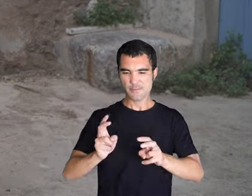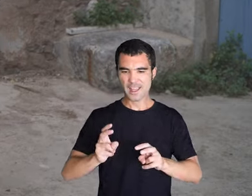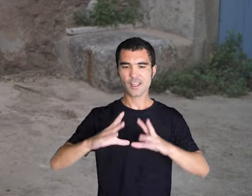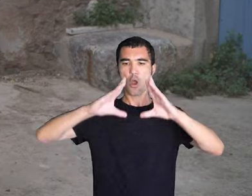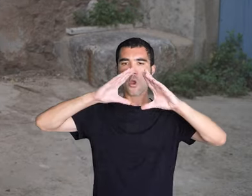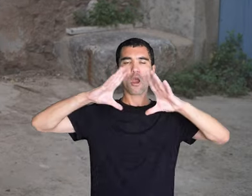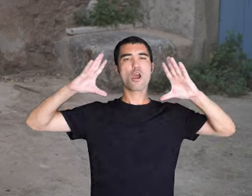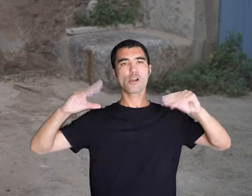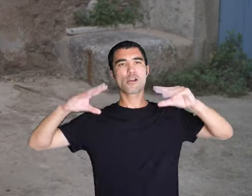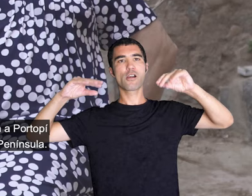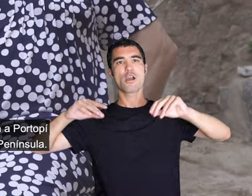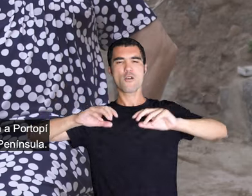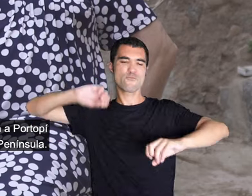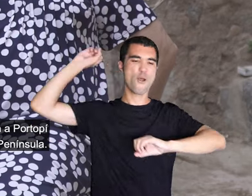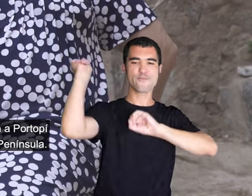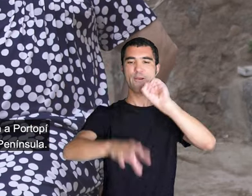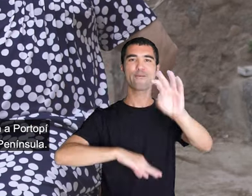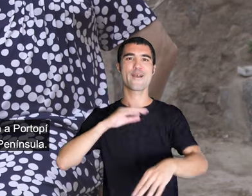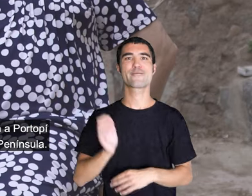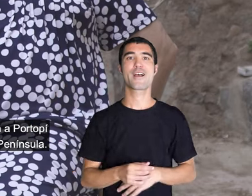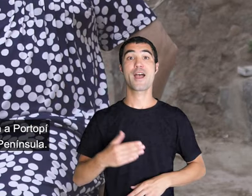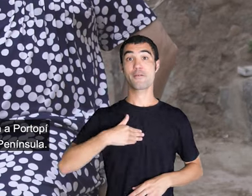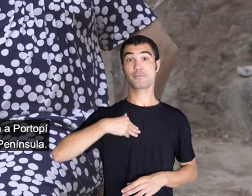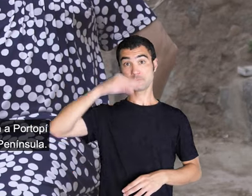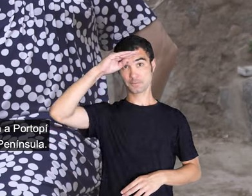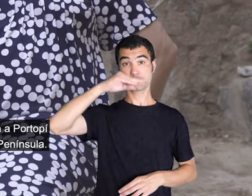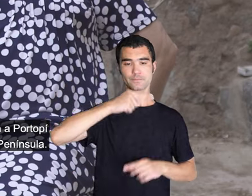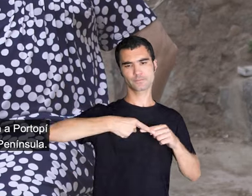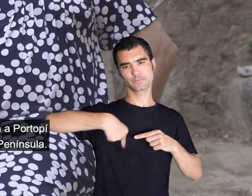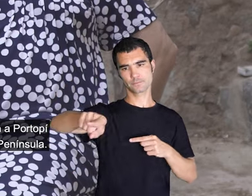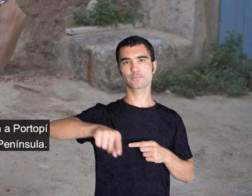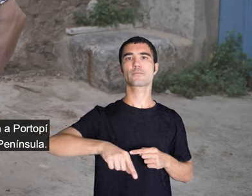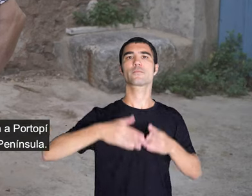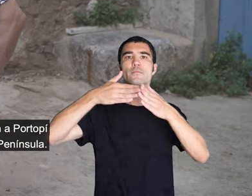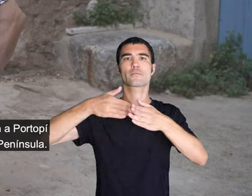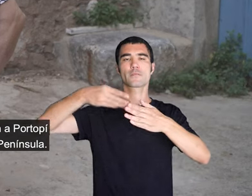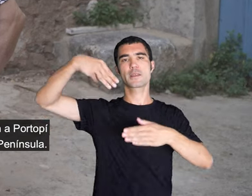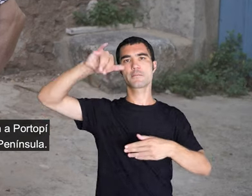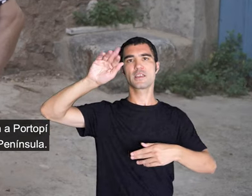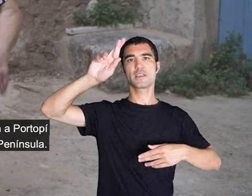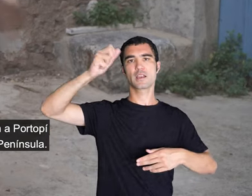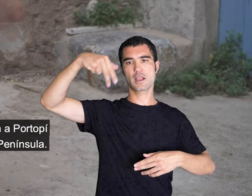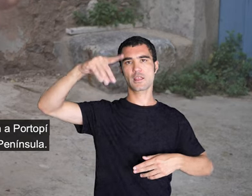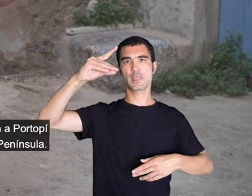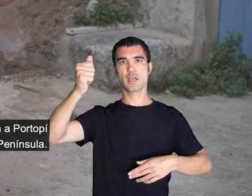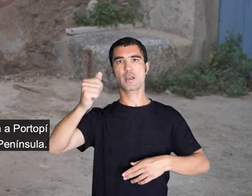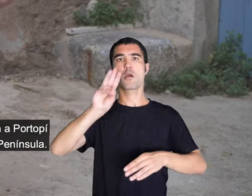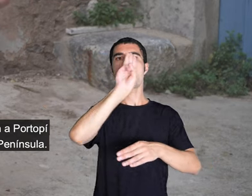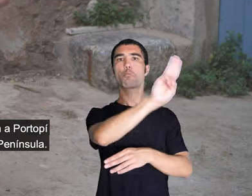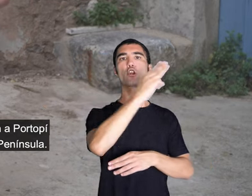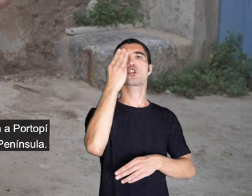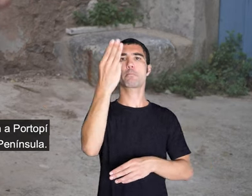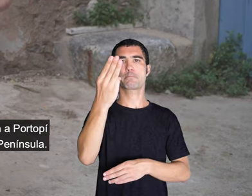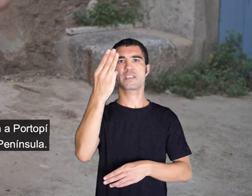coixins. Mon pare va venir aquí destinat amb el Miranda. Va anar a Portopí. Ell